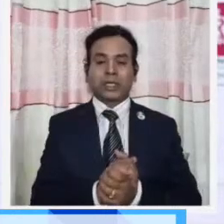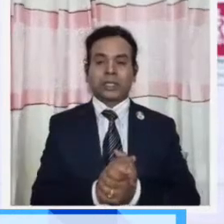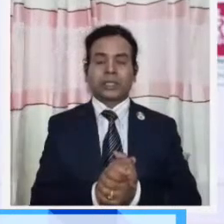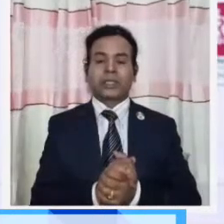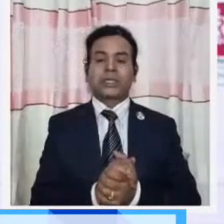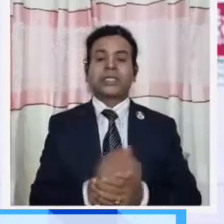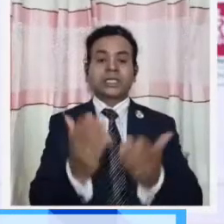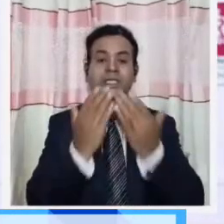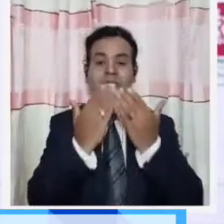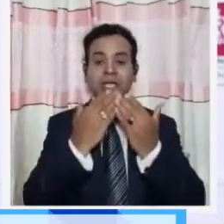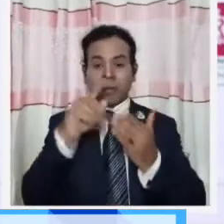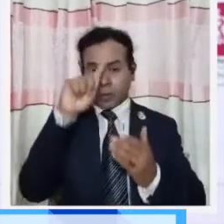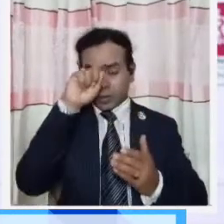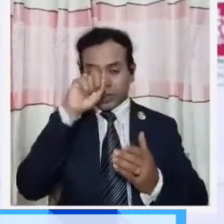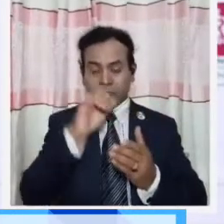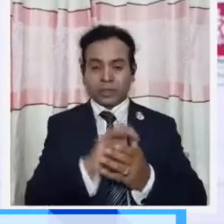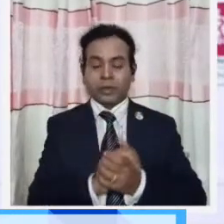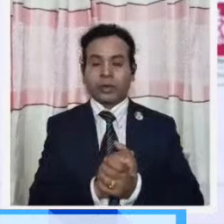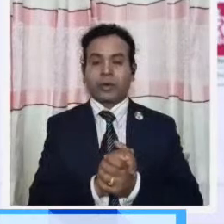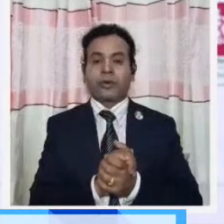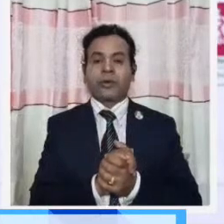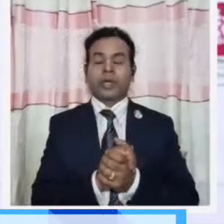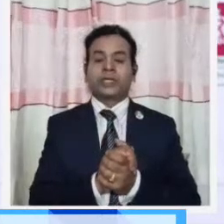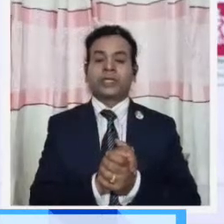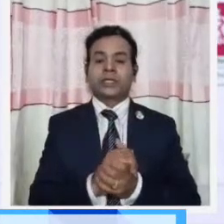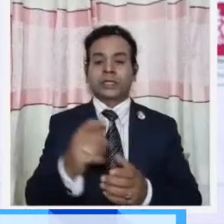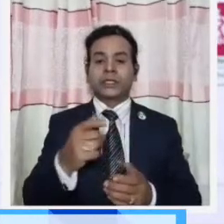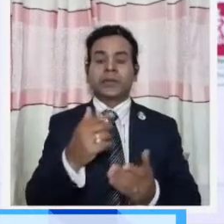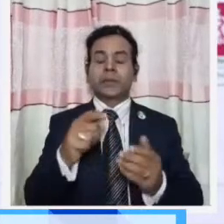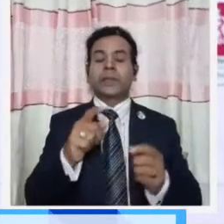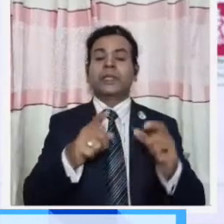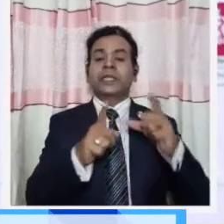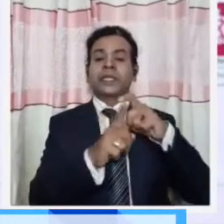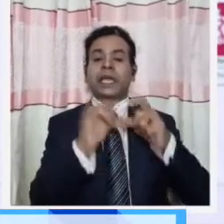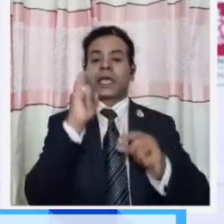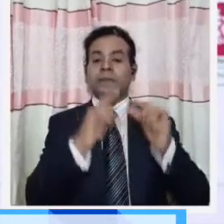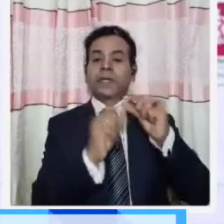১১৭টি। এখানে আমি উল্লেখ করতে চাই চাঁদপুর জেলার